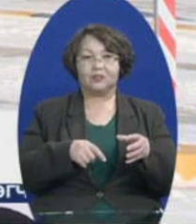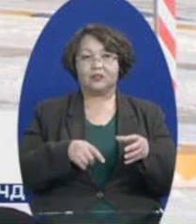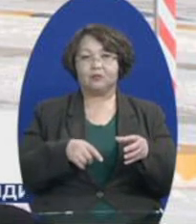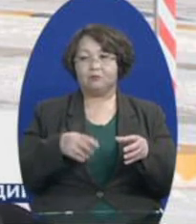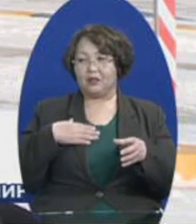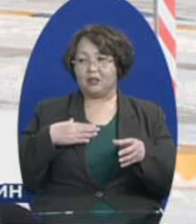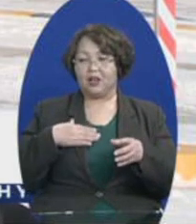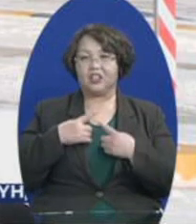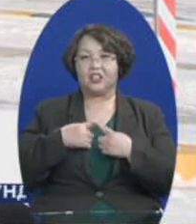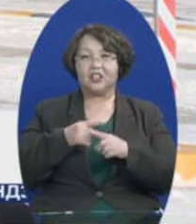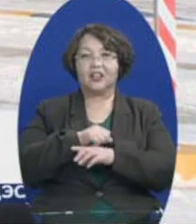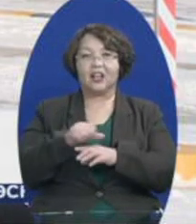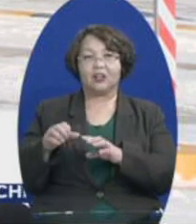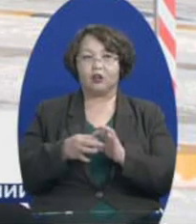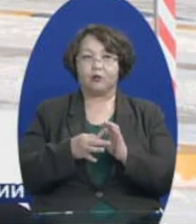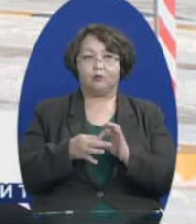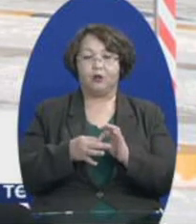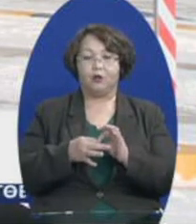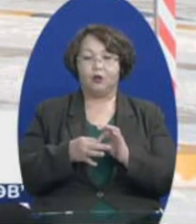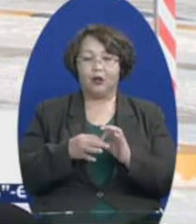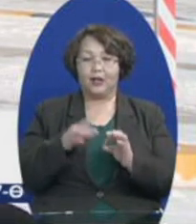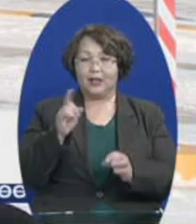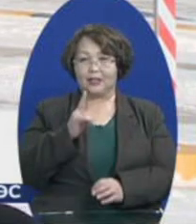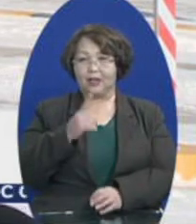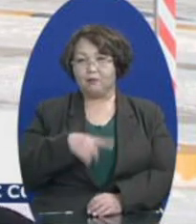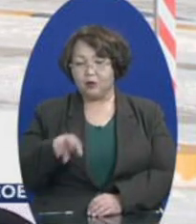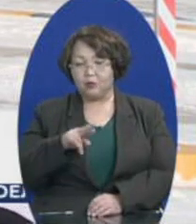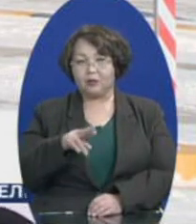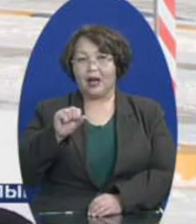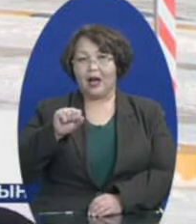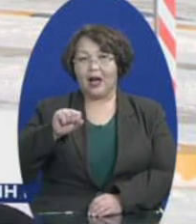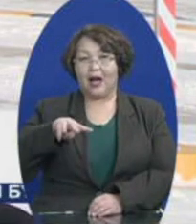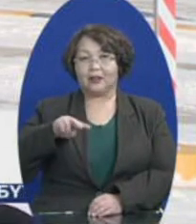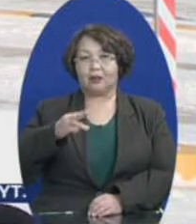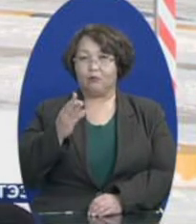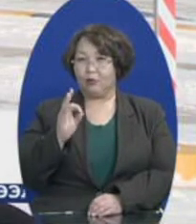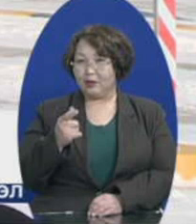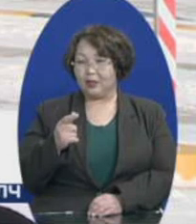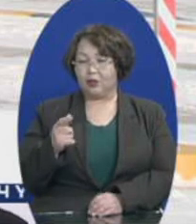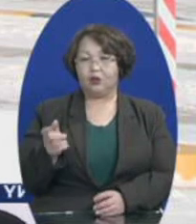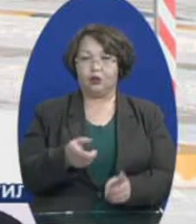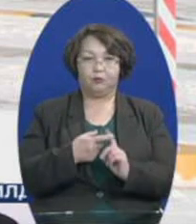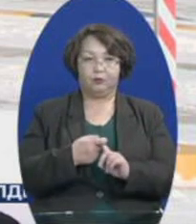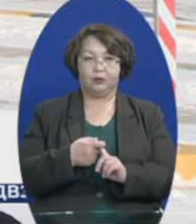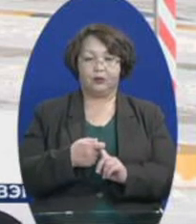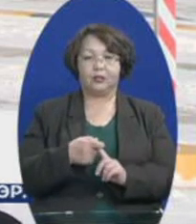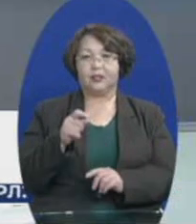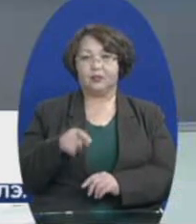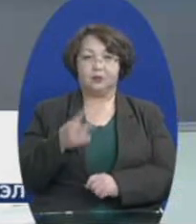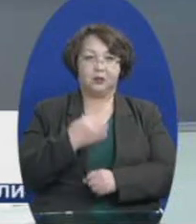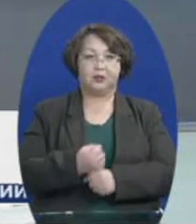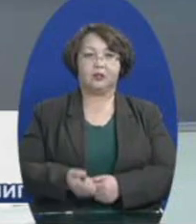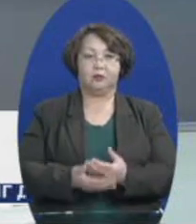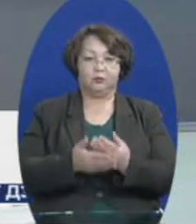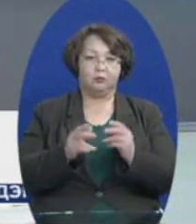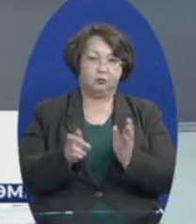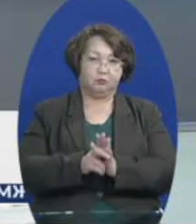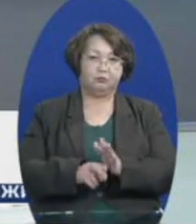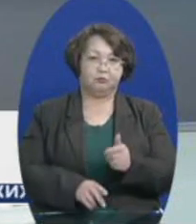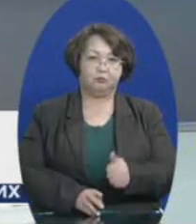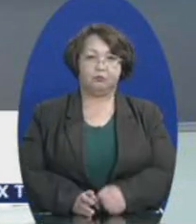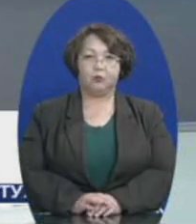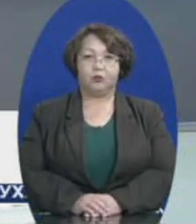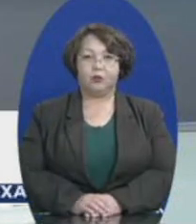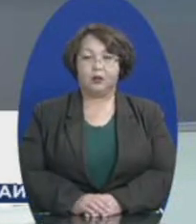булаг гэсэн энэ чиглэлийн коридор байгаа. Тэгэхээр энэ коридорын үйл ажиллагааг бас дэмжих ийм бас зорилготой гэж ойлгож байна. За